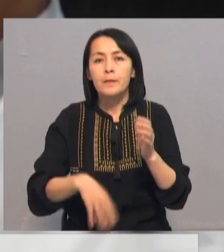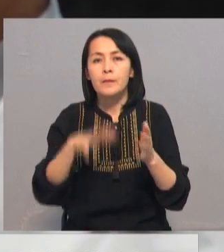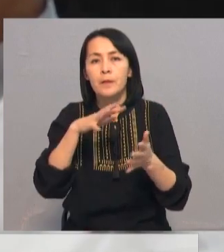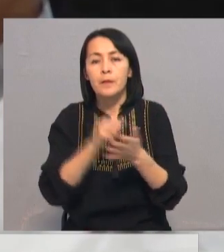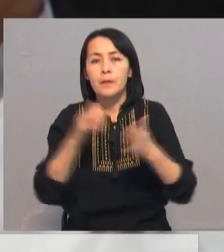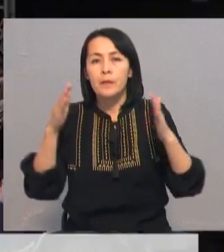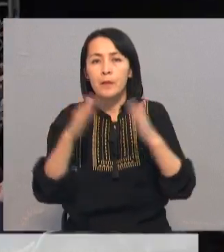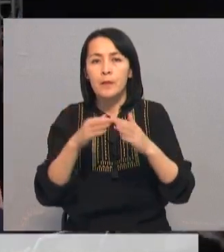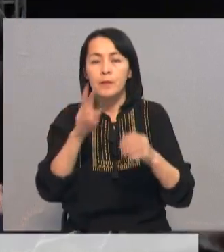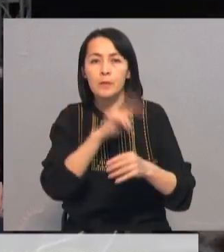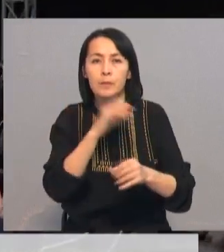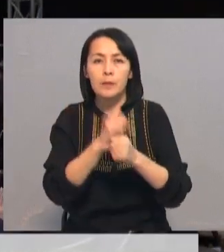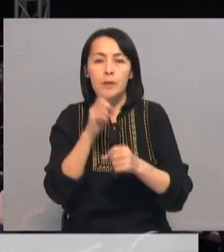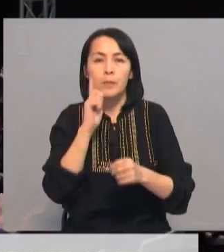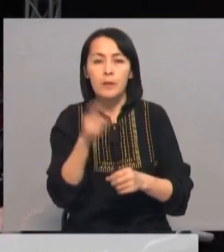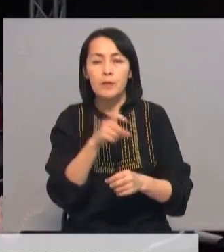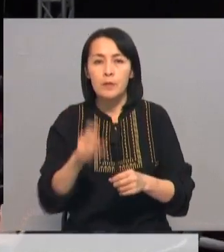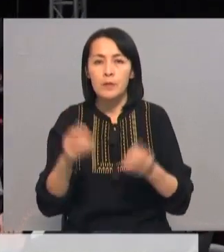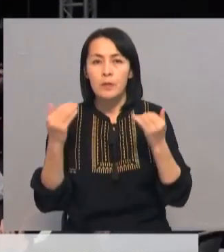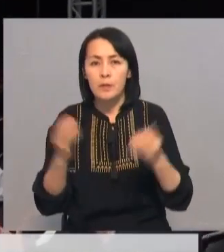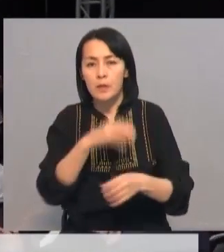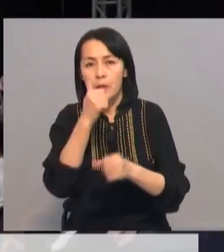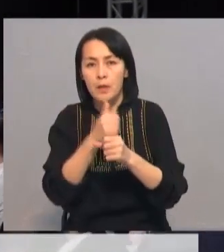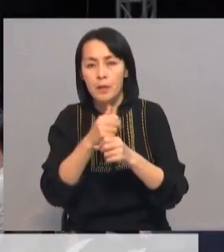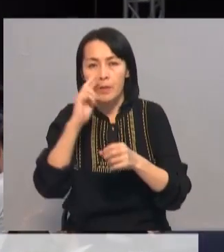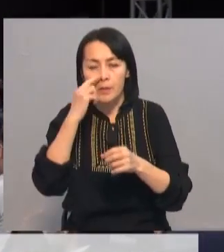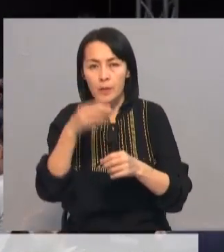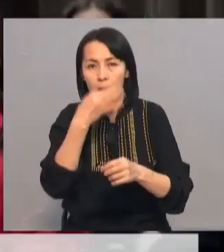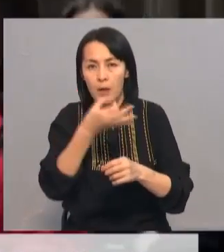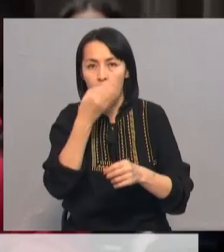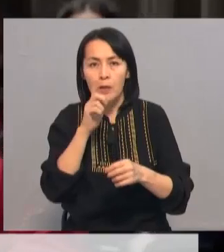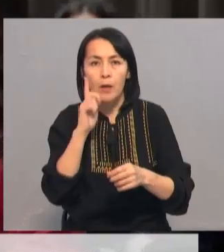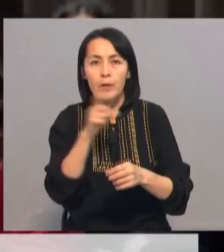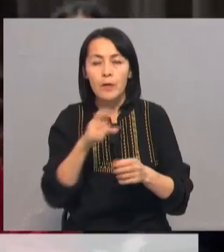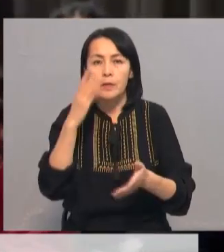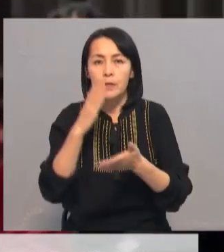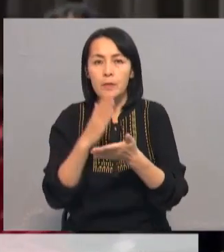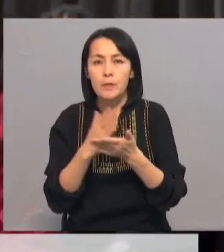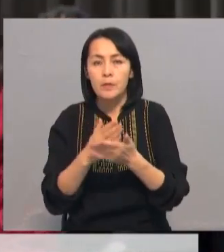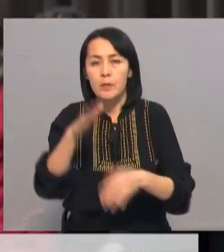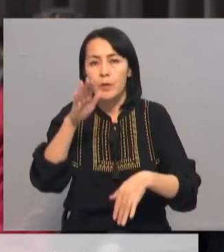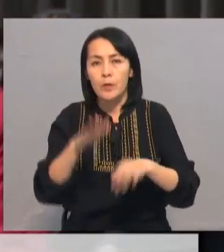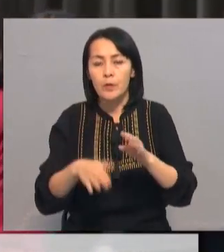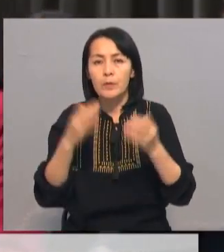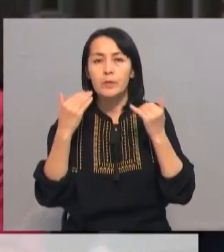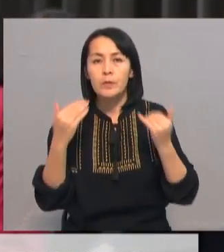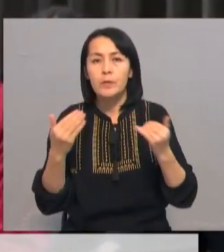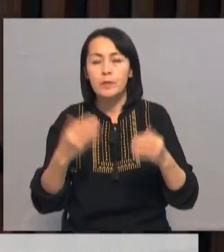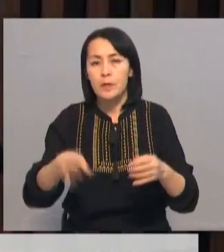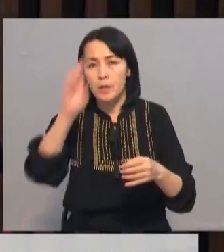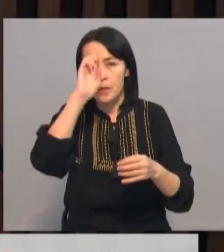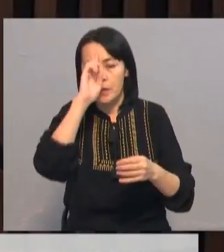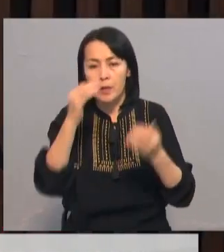арендных квартир для работающей молодежи. Глава мегаполиса отметил, что от молодежи напрямую зависят лучшие перспективы нашей